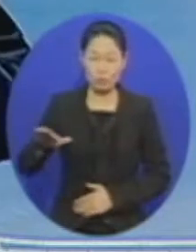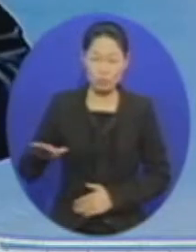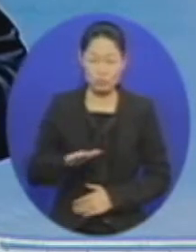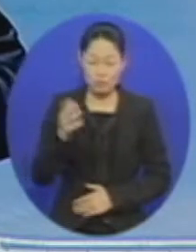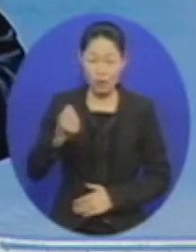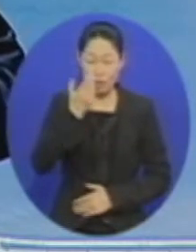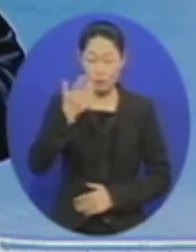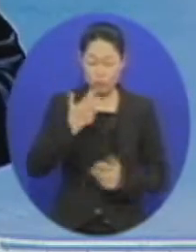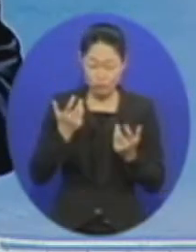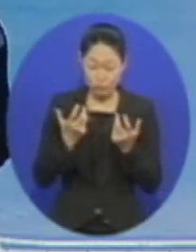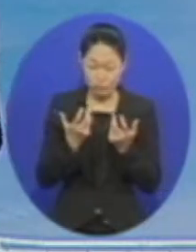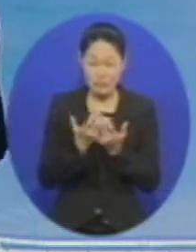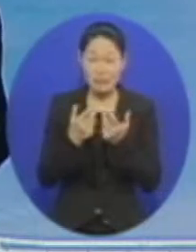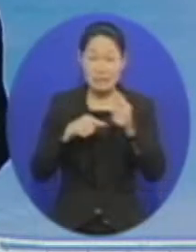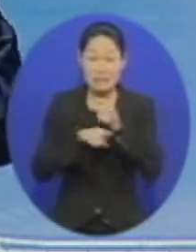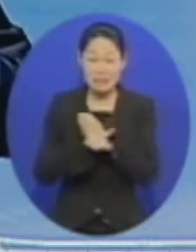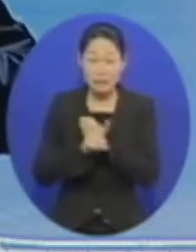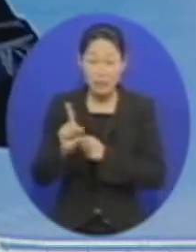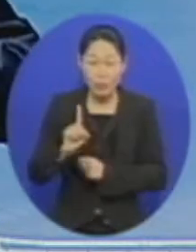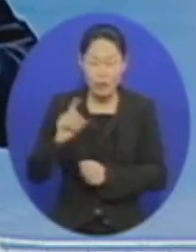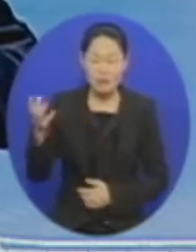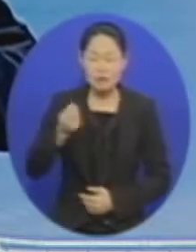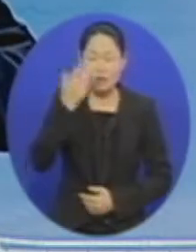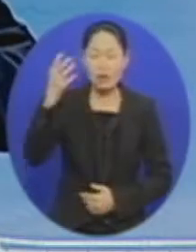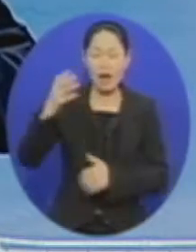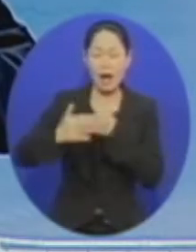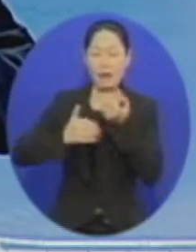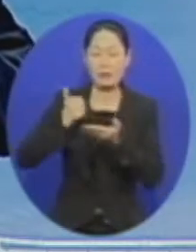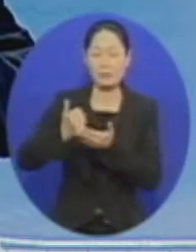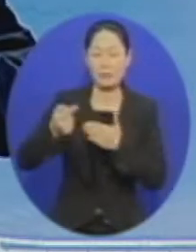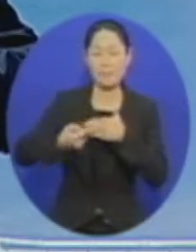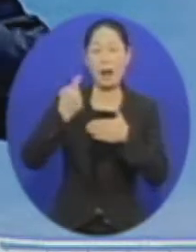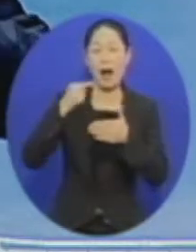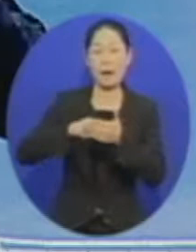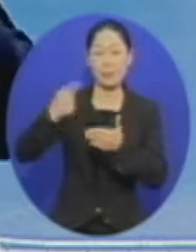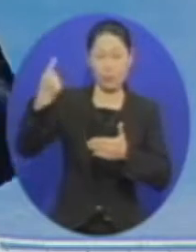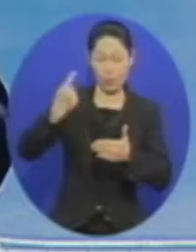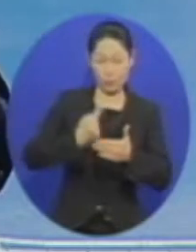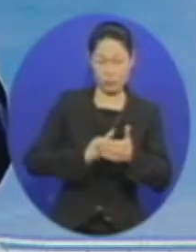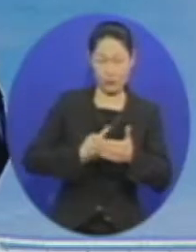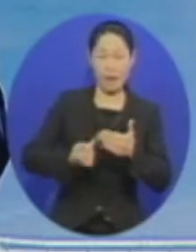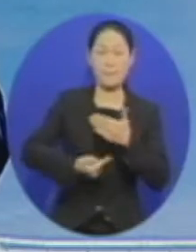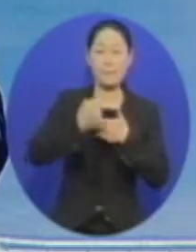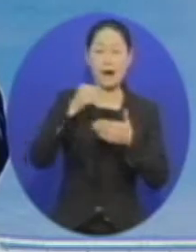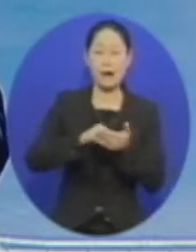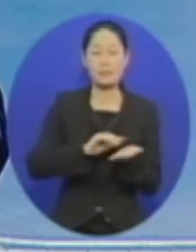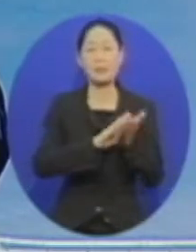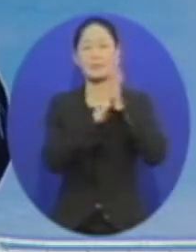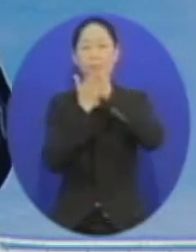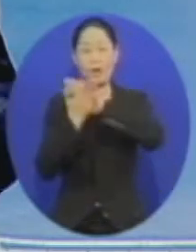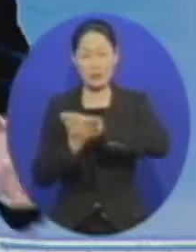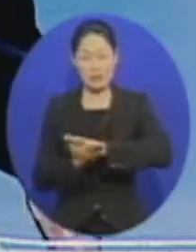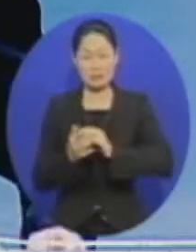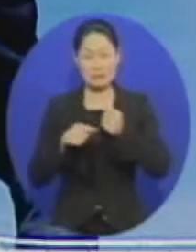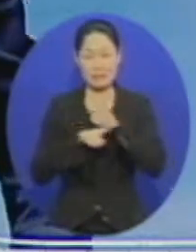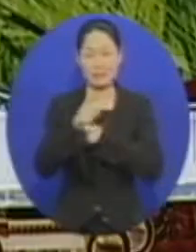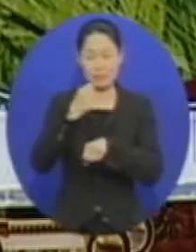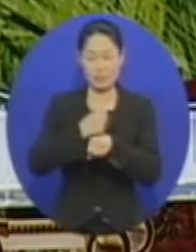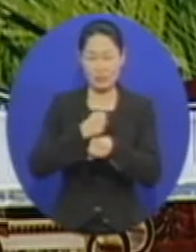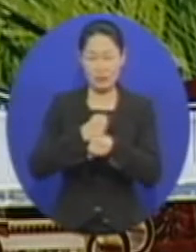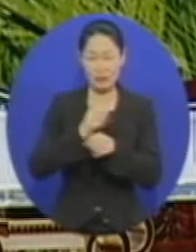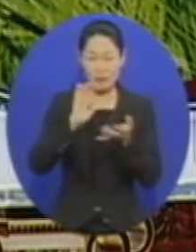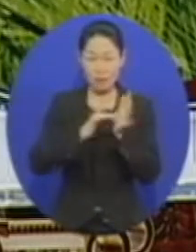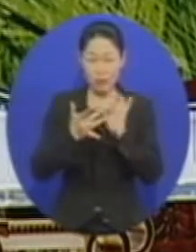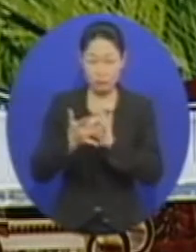성령충만 하다는 말은 성령 하나님이 마음에 오시는 것을 말하니 마음이 바뀌는 것을 말합니다 여러분 예수